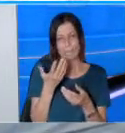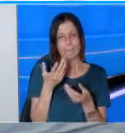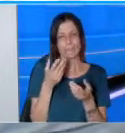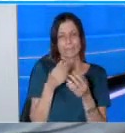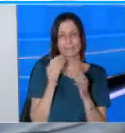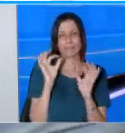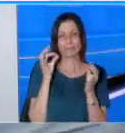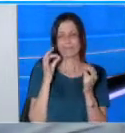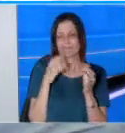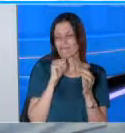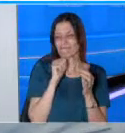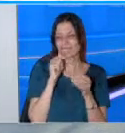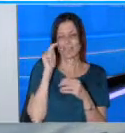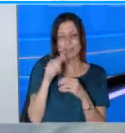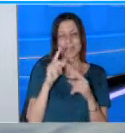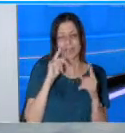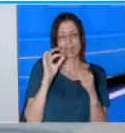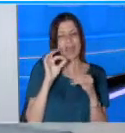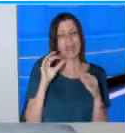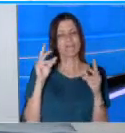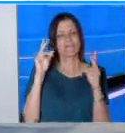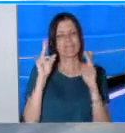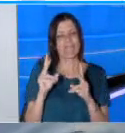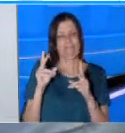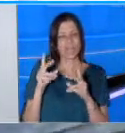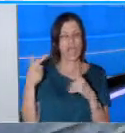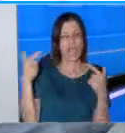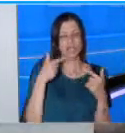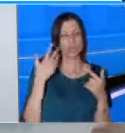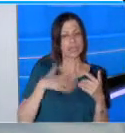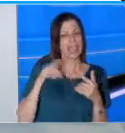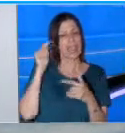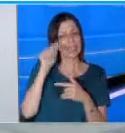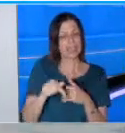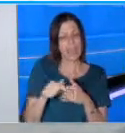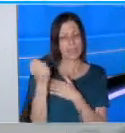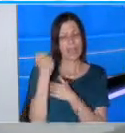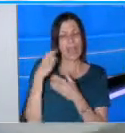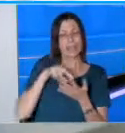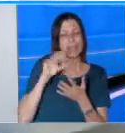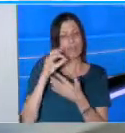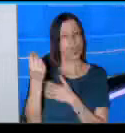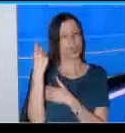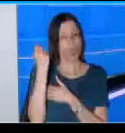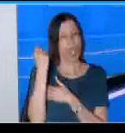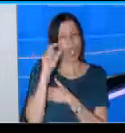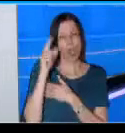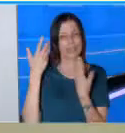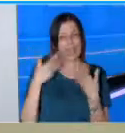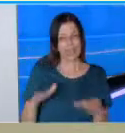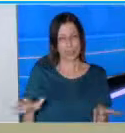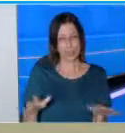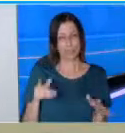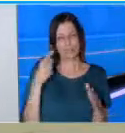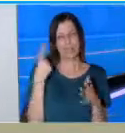ישראל רוצה להגיע למסע ומתן הזה על הפסקת אש מעמדה של כוח ולא מעמדה של נחיתות, ונדמה שזה אולי אחת הסיבות לשמור על